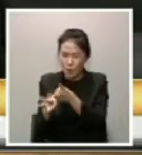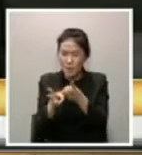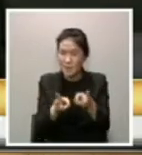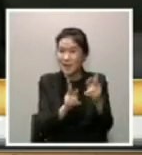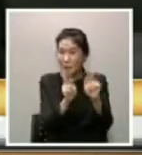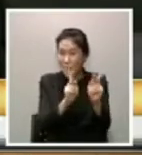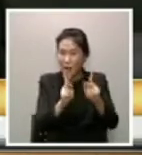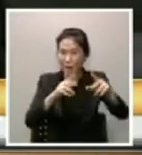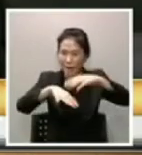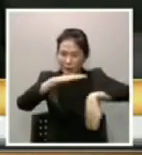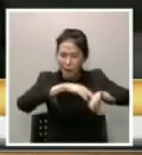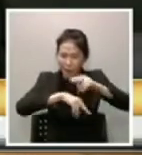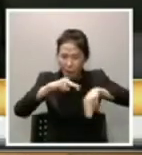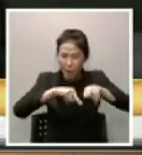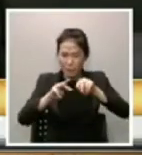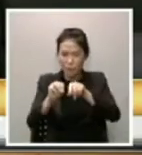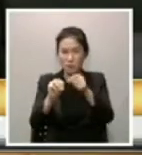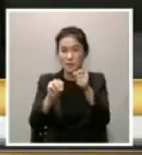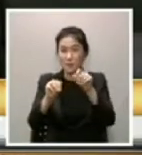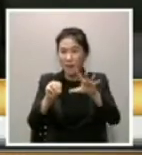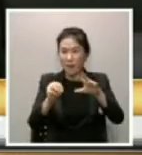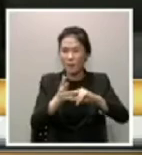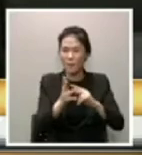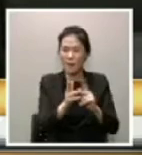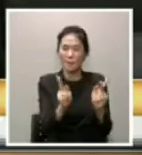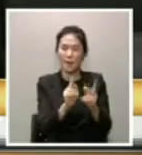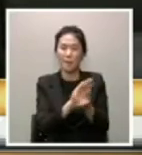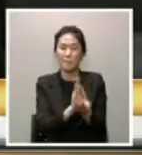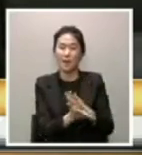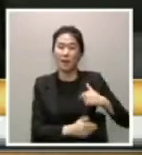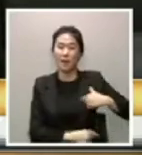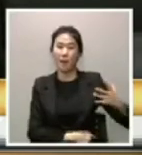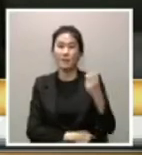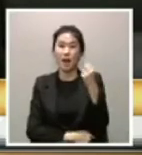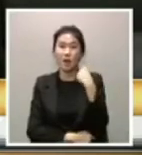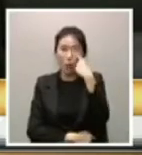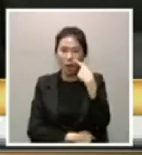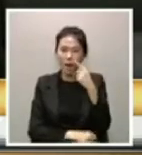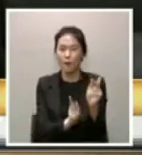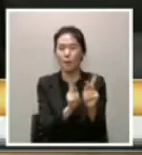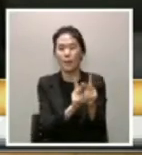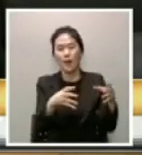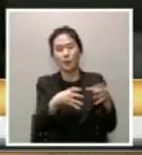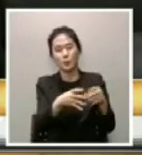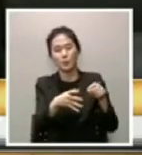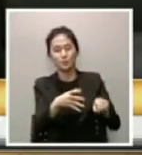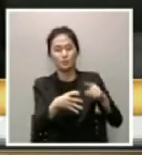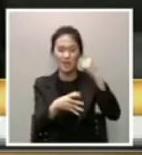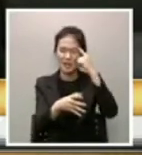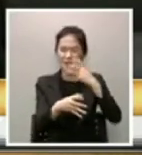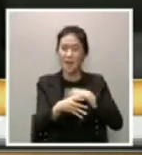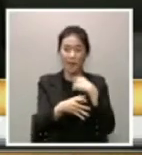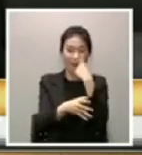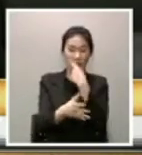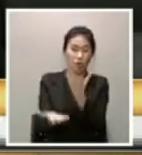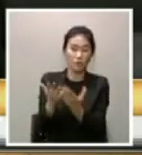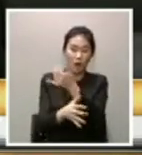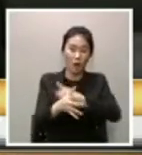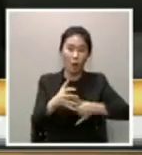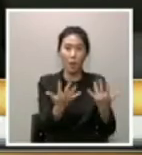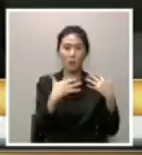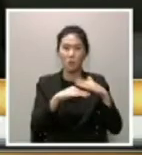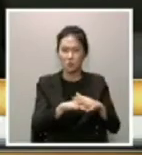ทช.ตามมาตรา15ที่เปลี่ยนให้เป็นอำนาจของคณะกรรมการสรรหาเป็นผู้คัดเลือกกรรมการ